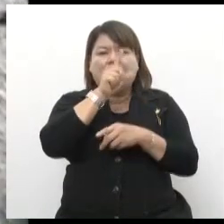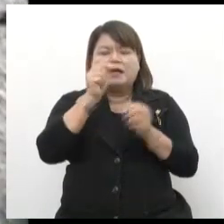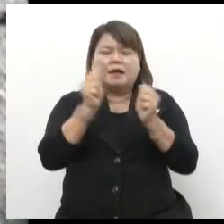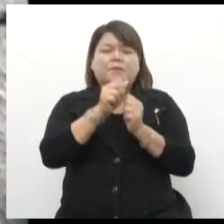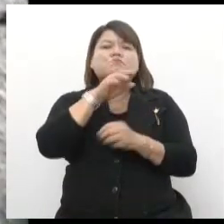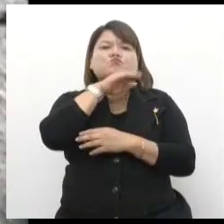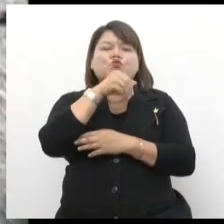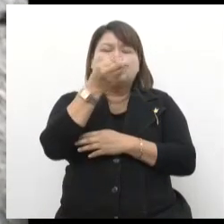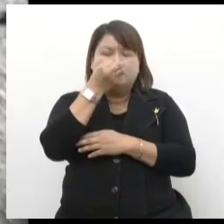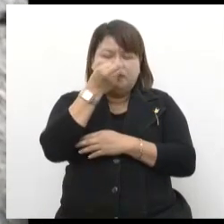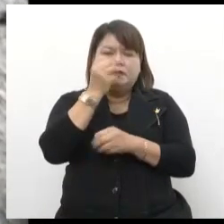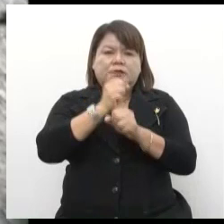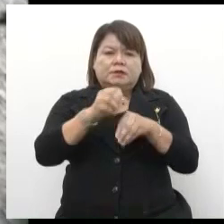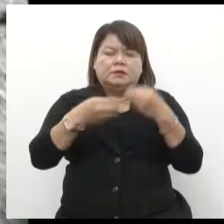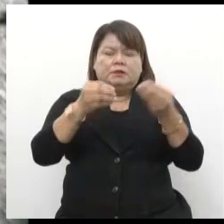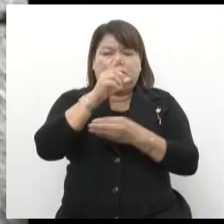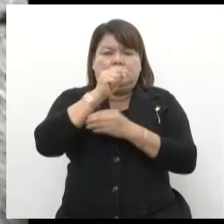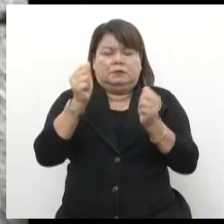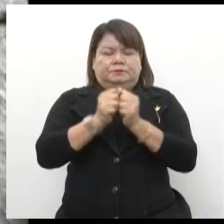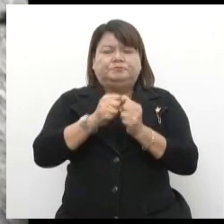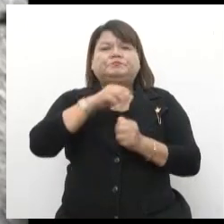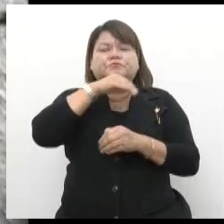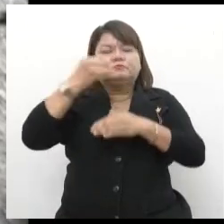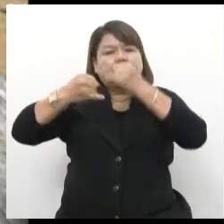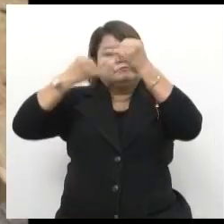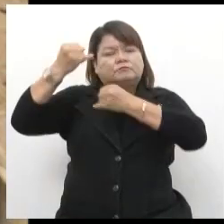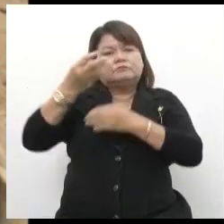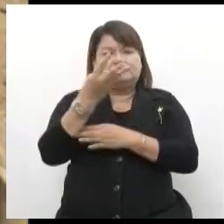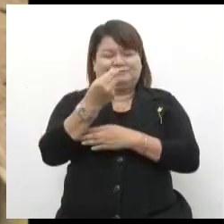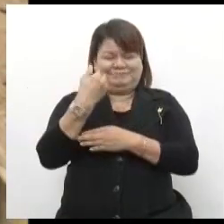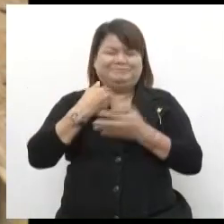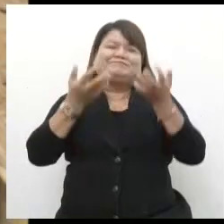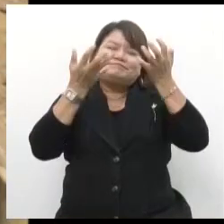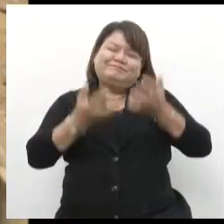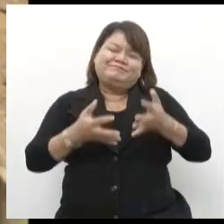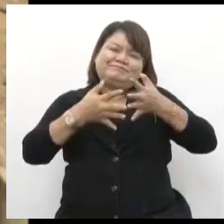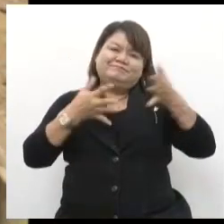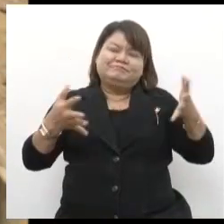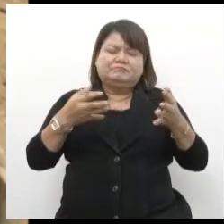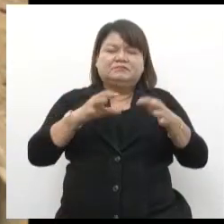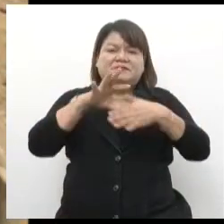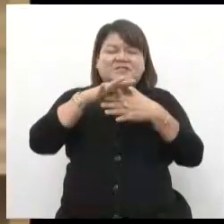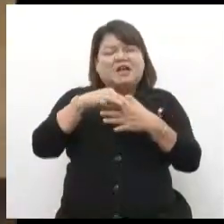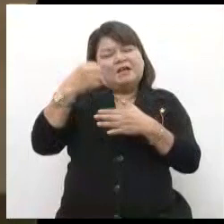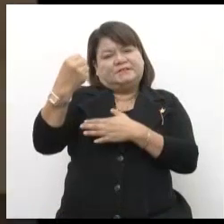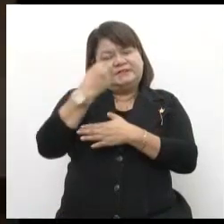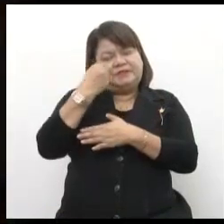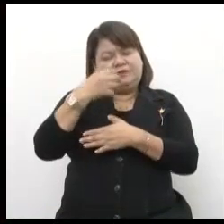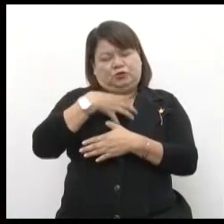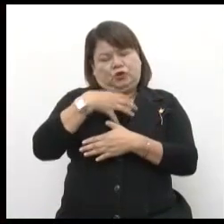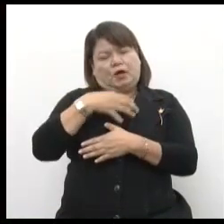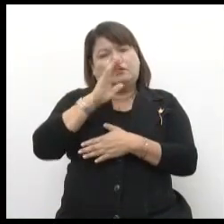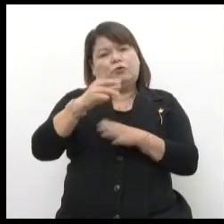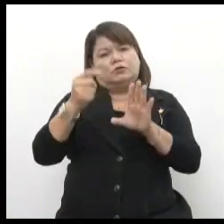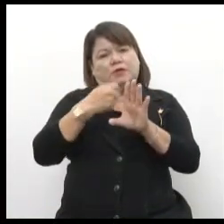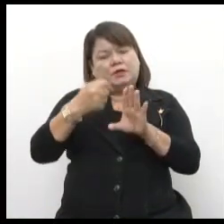กินทำให้ไก่และหมูเจริญเติบโตเร็วมีน้ำหนักมากเนื้อแน่นเป็นที่ต้องการของตลาดและ